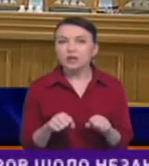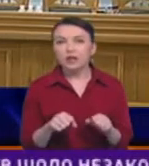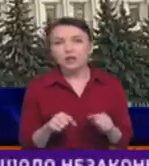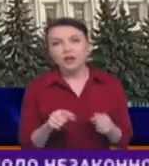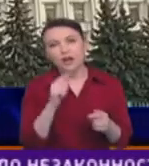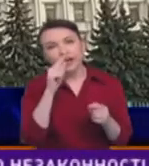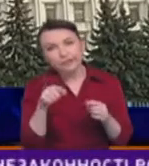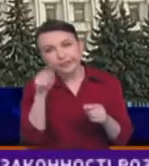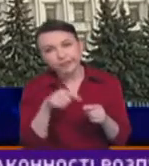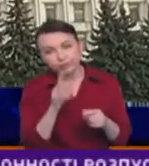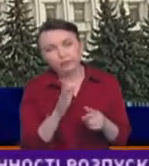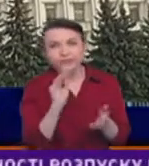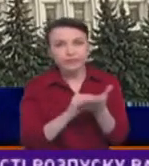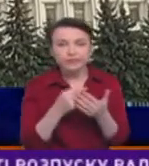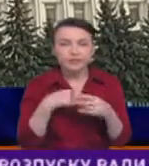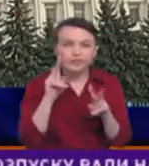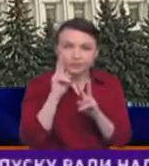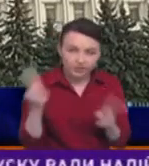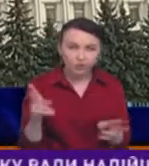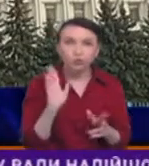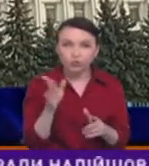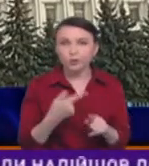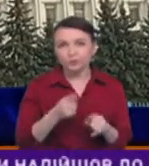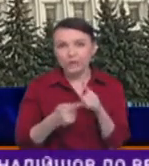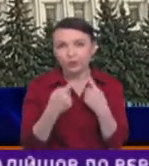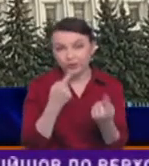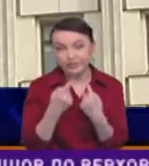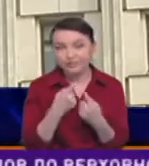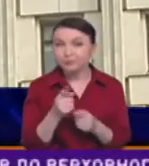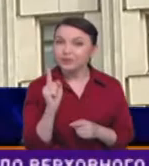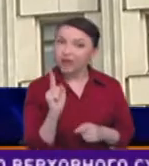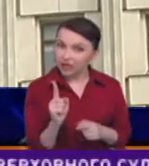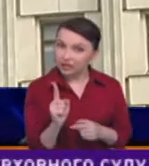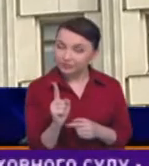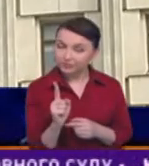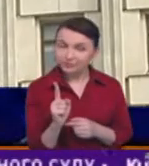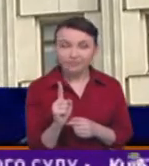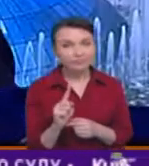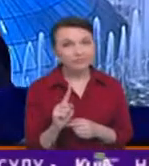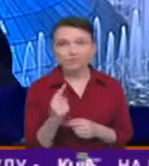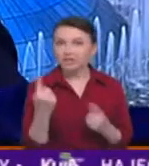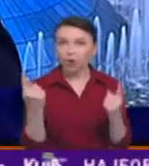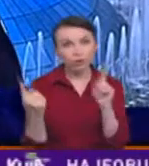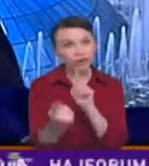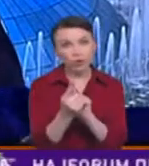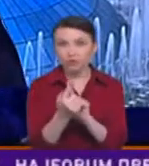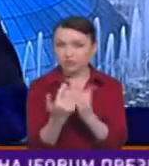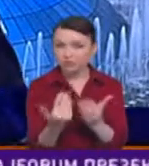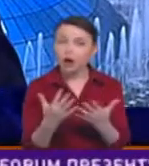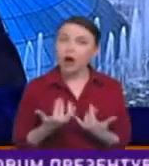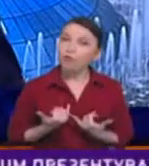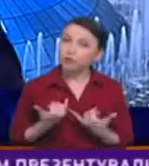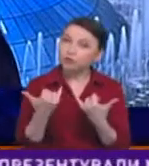чи хрестики будемо ставити, я не знаю, ми про це будемо говорити, але не один на один з вами, а з